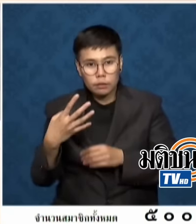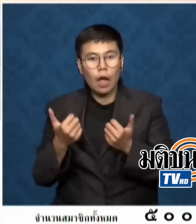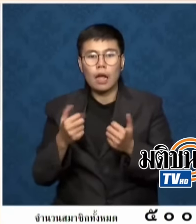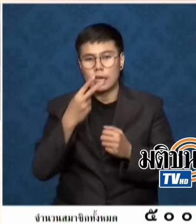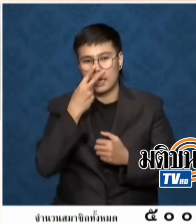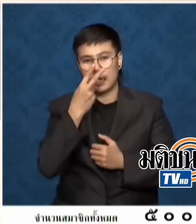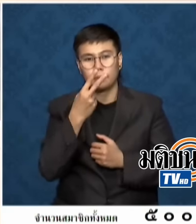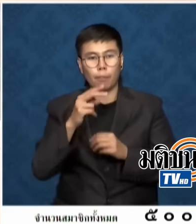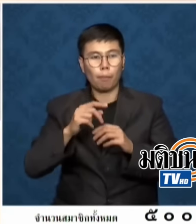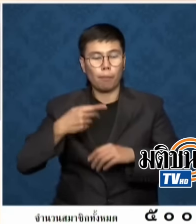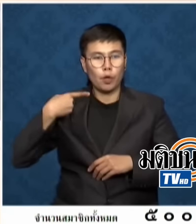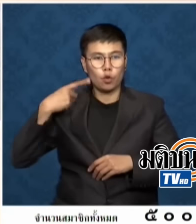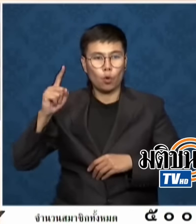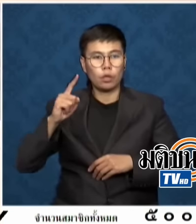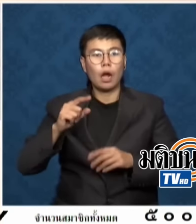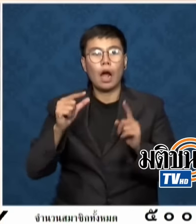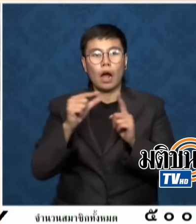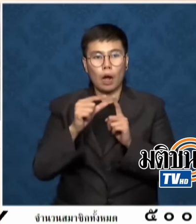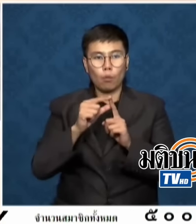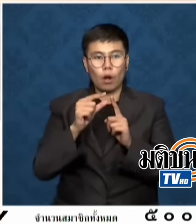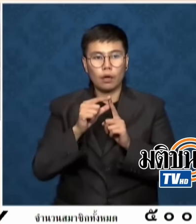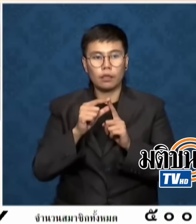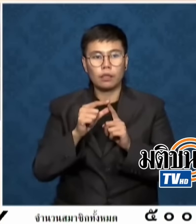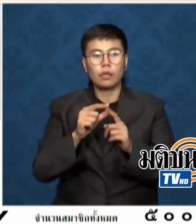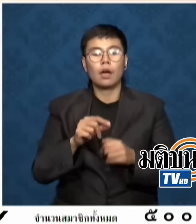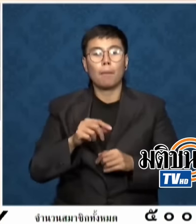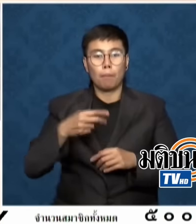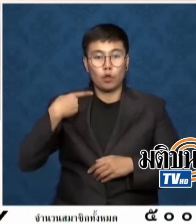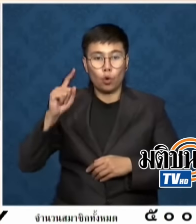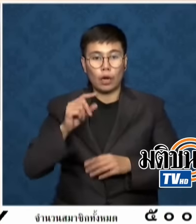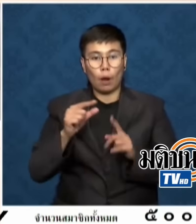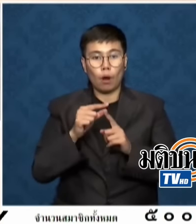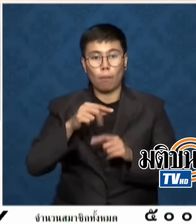ประโยชน์สูงสุดของคำว่าบุพการีลำดับแรกขอบคุณค่ะ